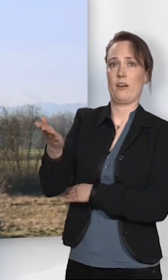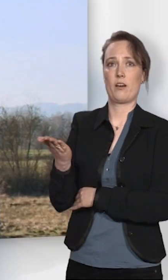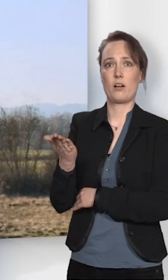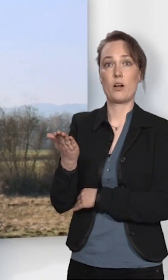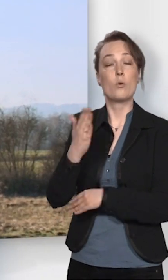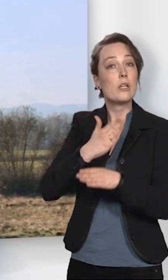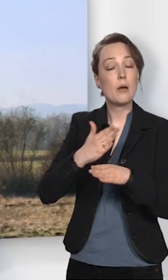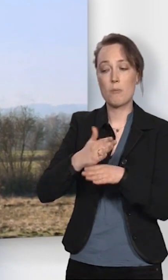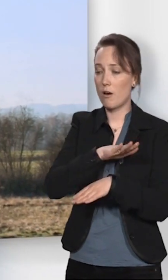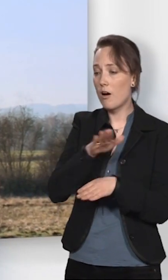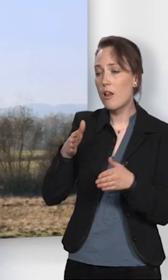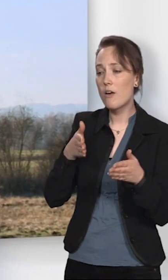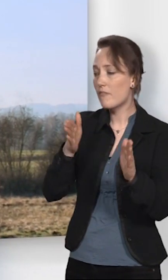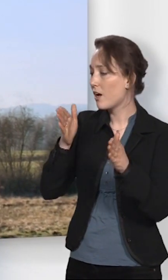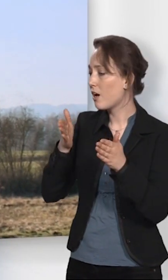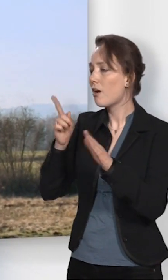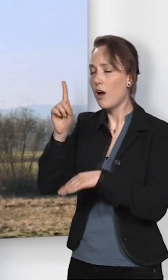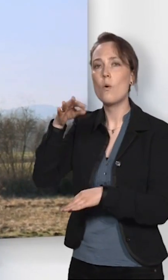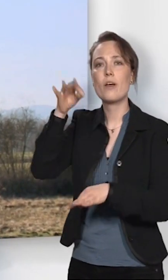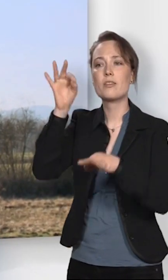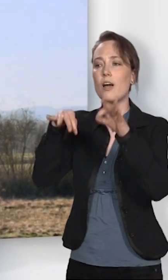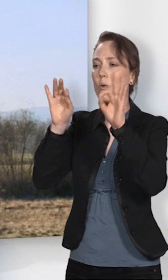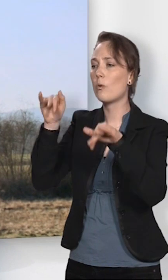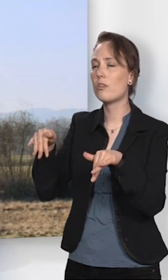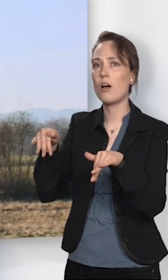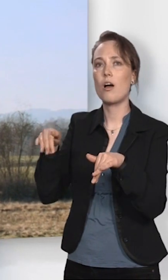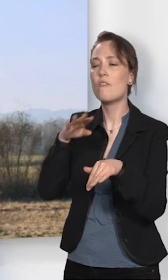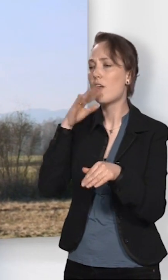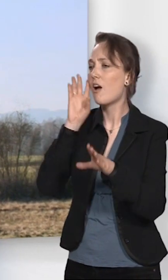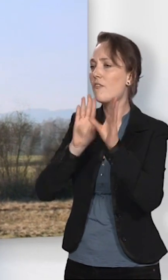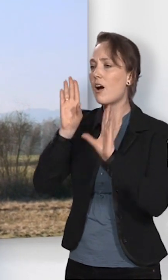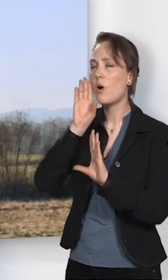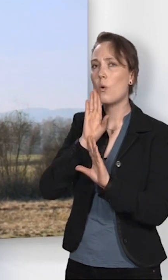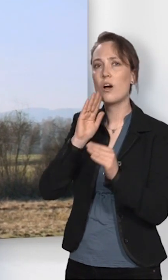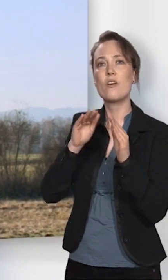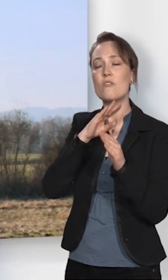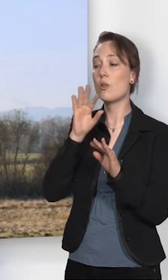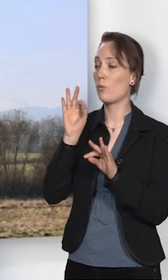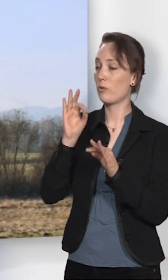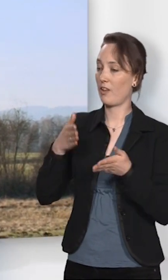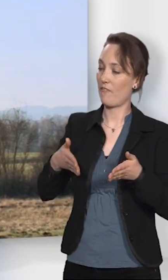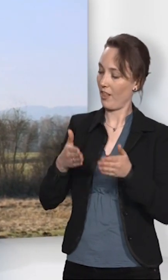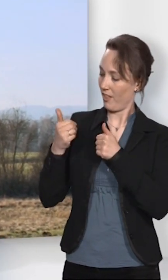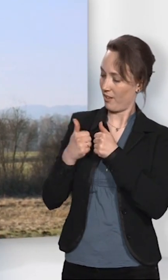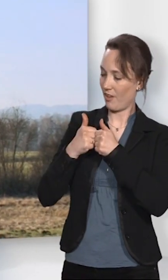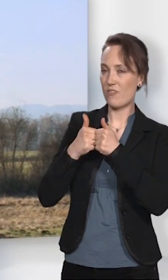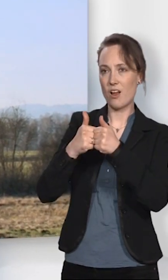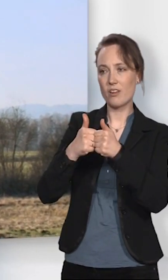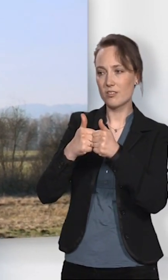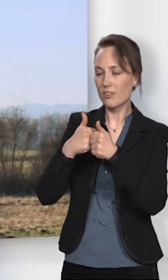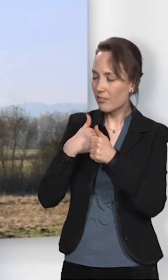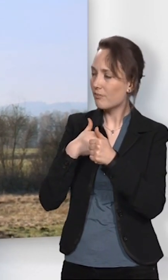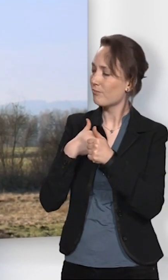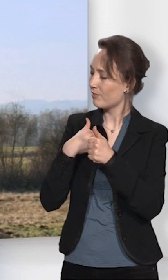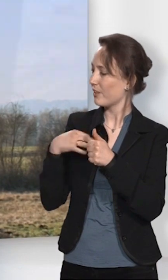und Erfahrungen verknüpft. Ich habe viele gute Weggefährten gewonnen. Vielen davon habe ich viel zu verdanken, weil sie mir